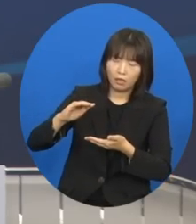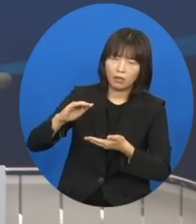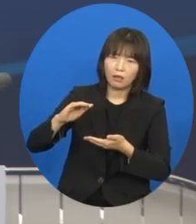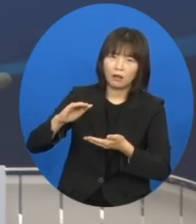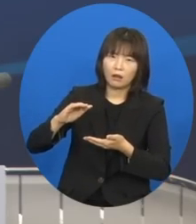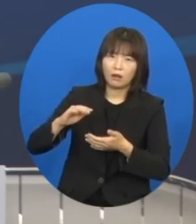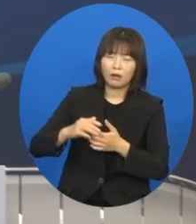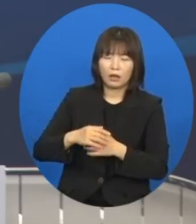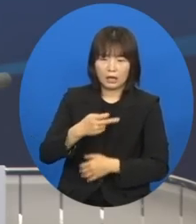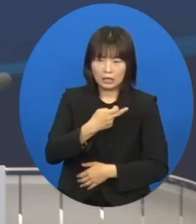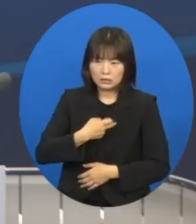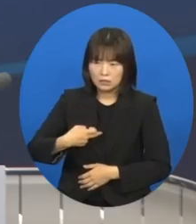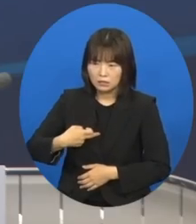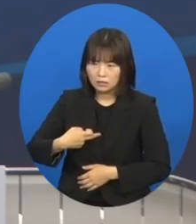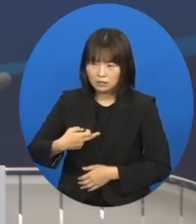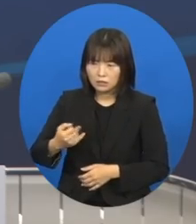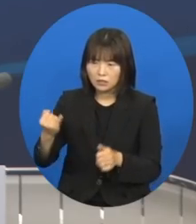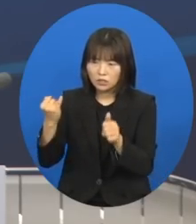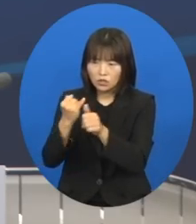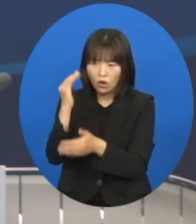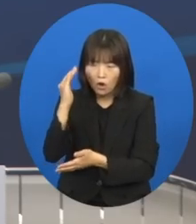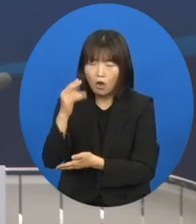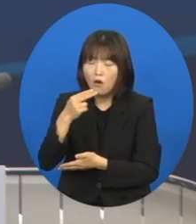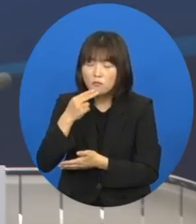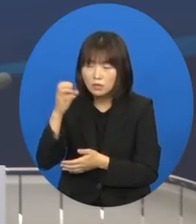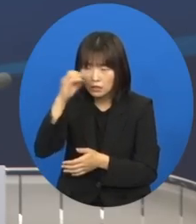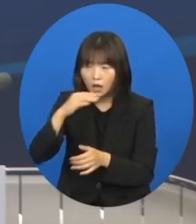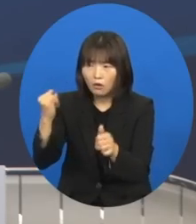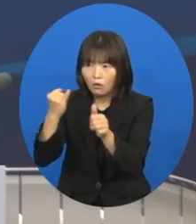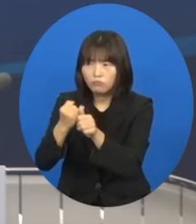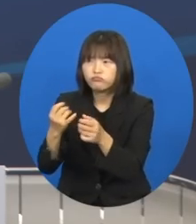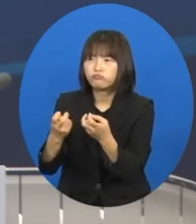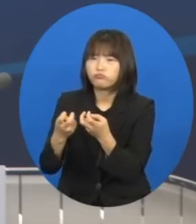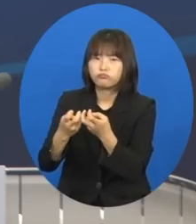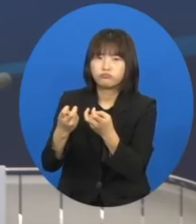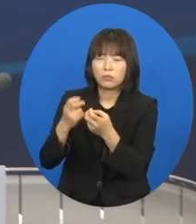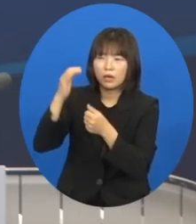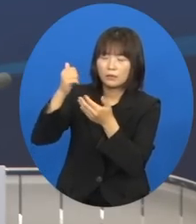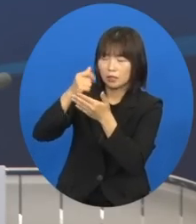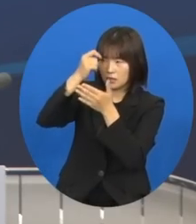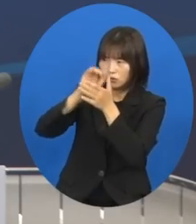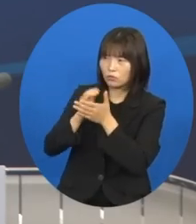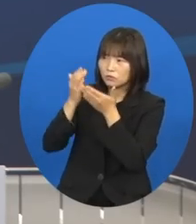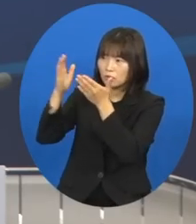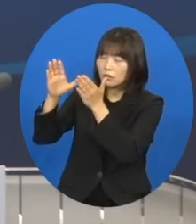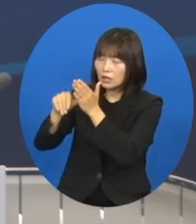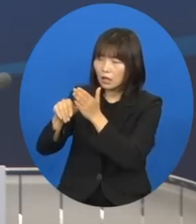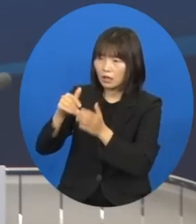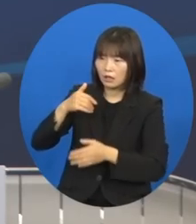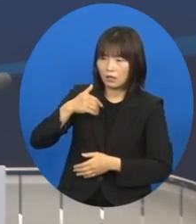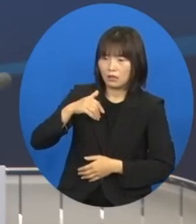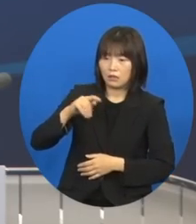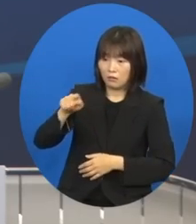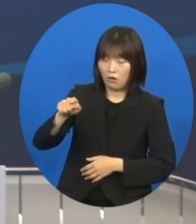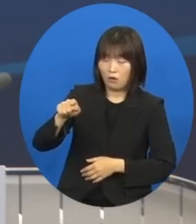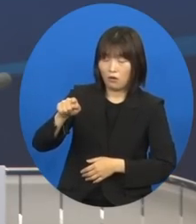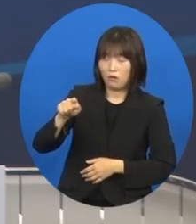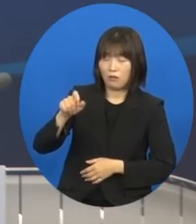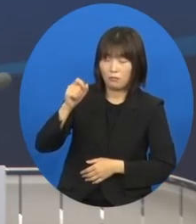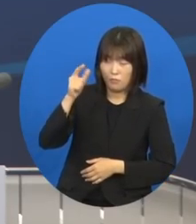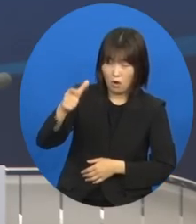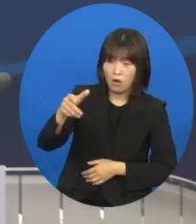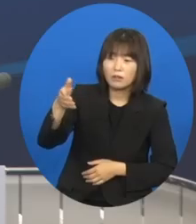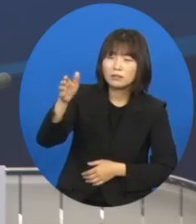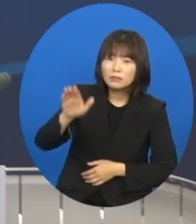얘네들이 진짜 주례 없이 결혼하면 어떡하나 이런 인간적인 생각도 들고 하나님께 기도했을 때 갈 수 있다는 마음을 주셔서 결국은 제가 약속을